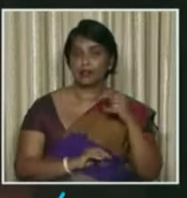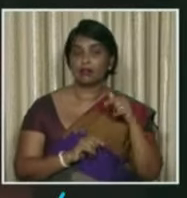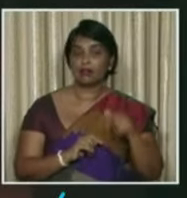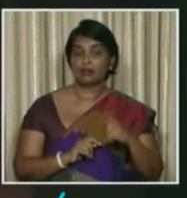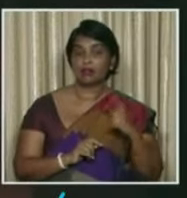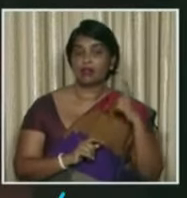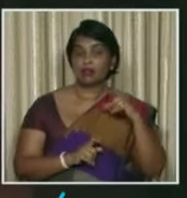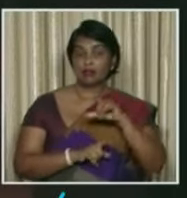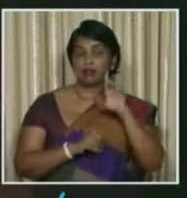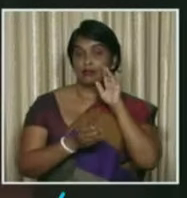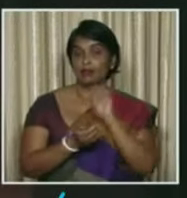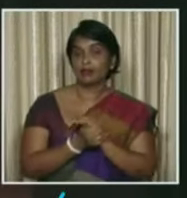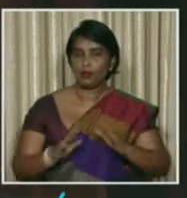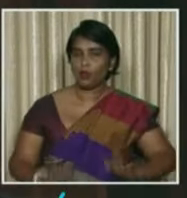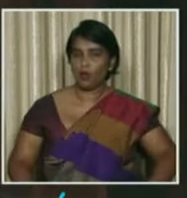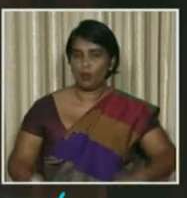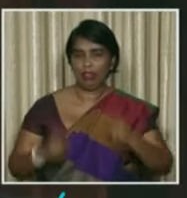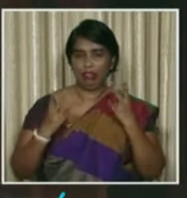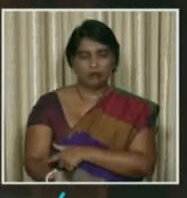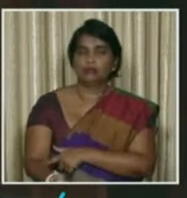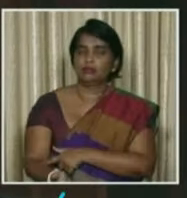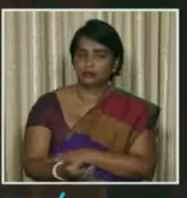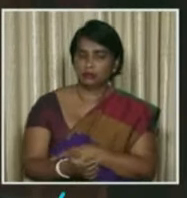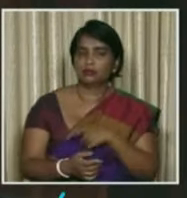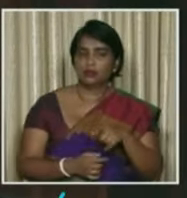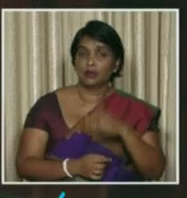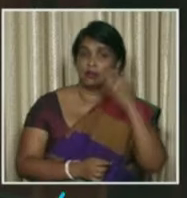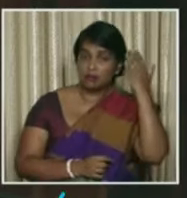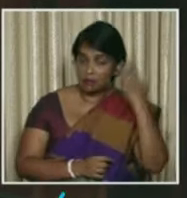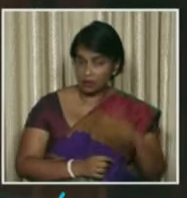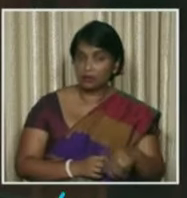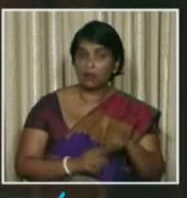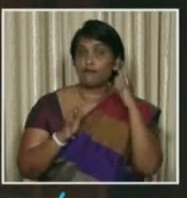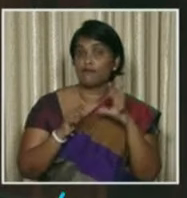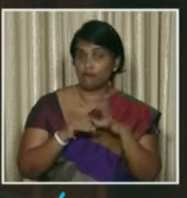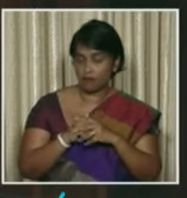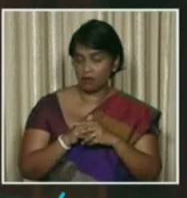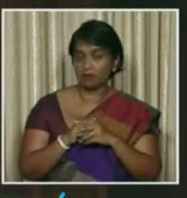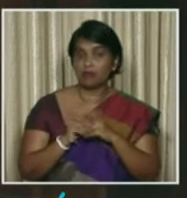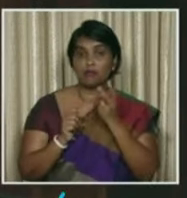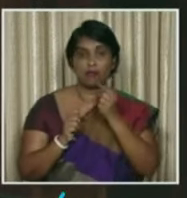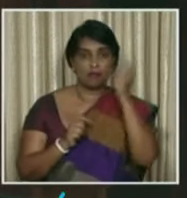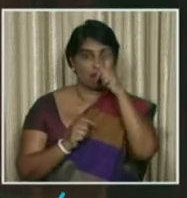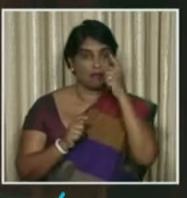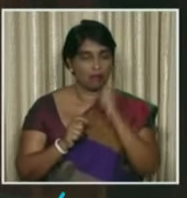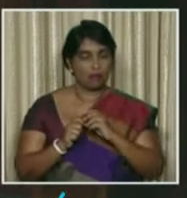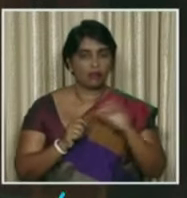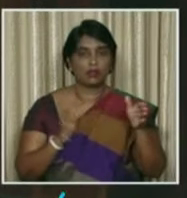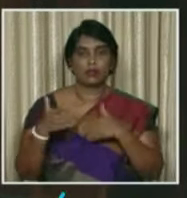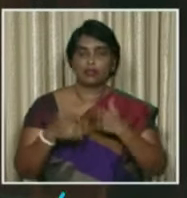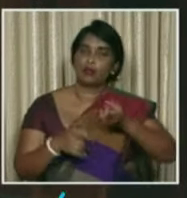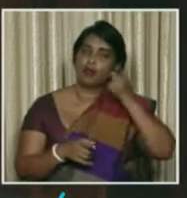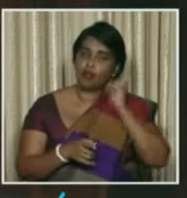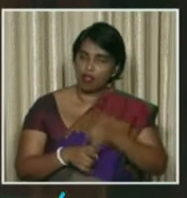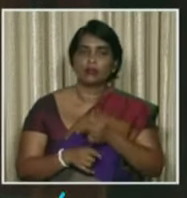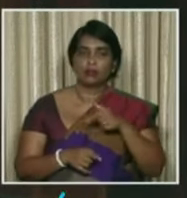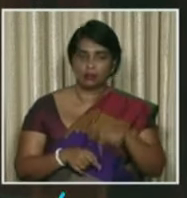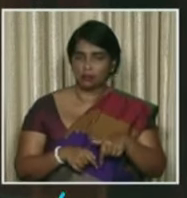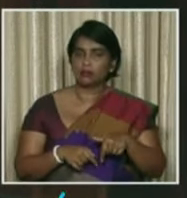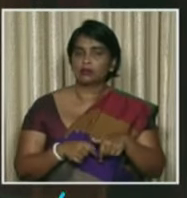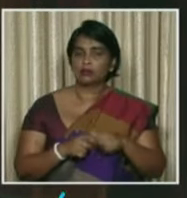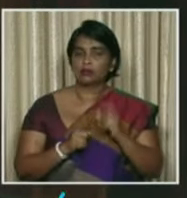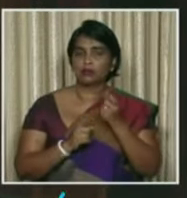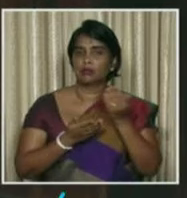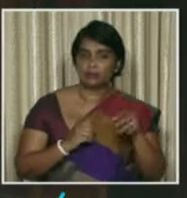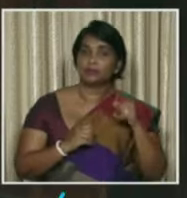සිවිල් ආරක්ෂක ශේෂ්ත්‍රය ඩිස්බෑන් කරන්න හදනවා. රණවිරුවෙක්ගේ මේ මිය ගියාම ඒ බිරිඳට දෙන දීමන ඒ සම්බන්ධයෙන් කැබිනට් එකේ අනුමැතිය තියලා දැන් ඒක